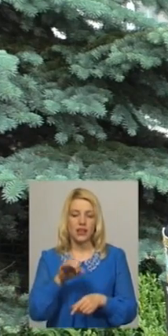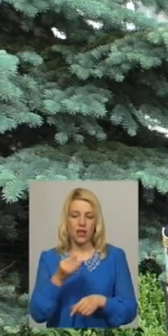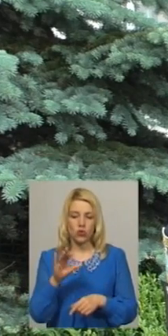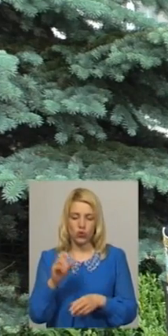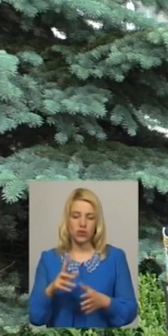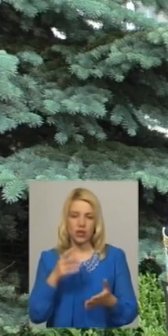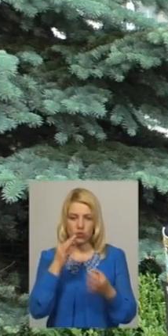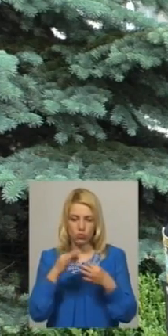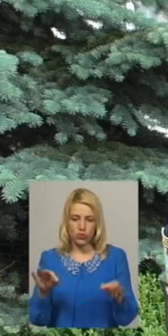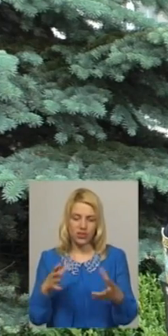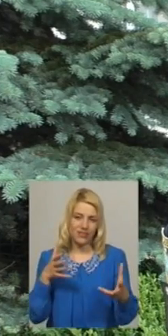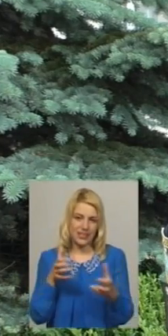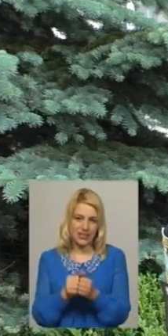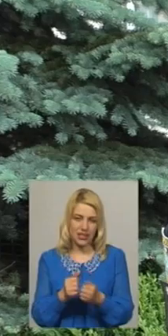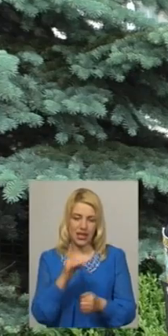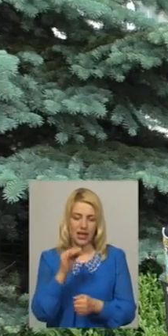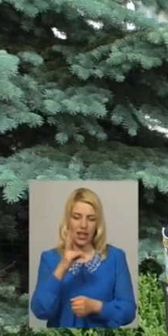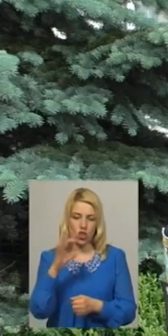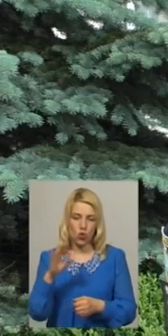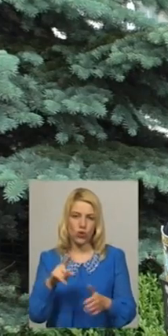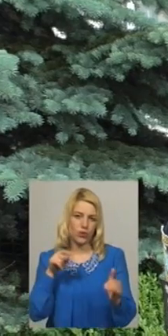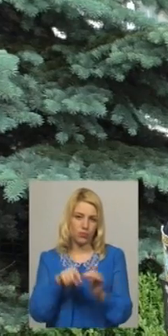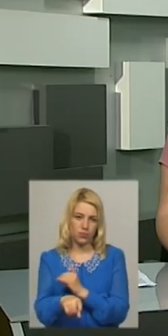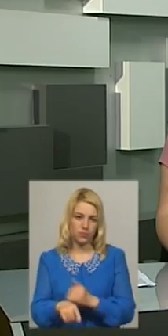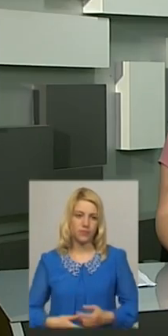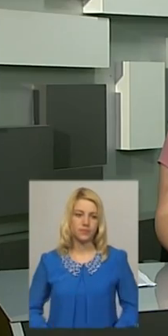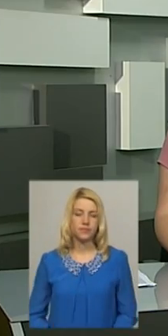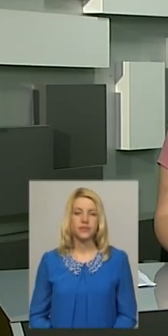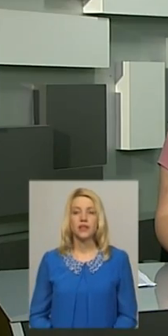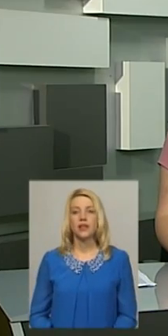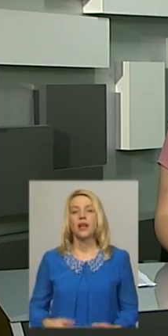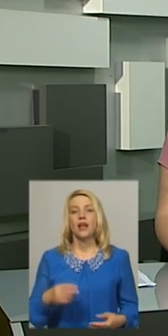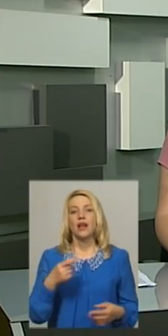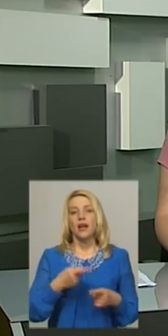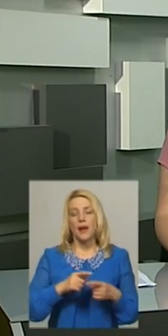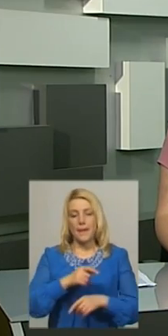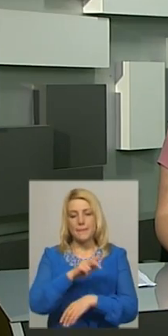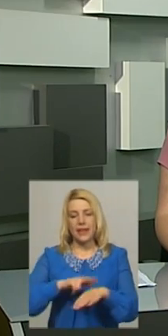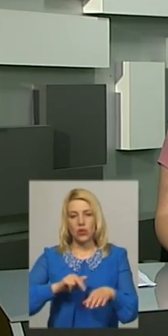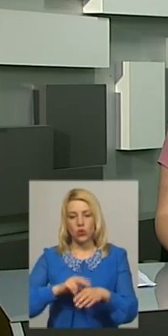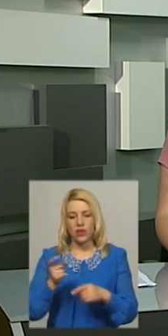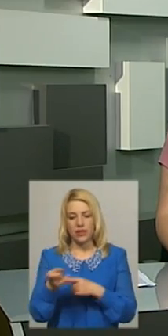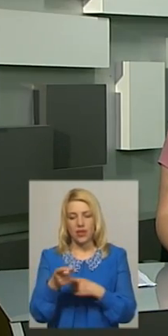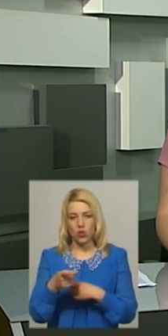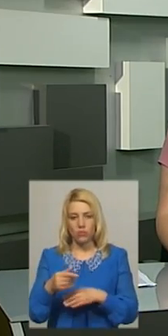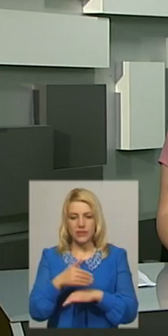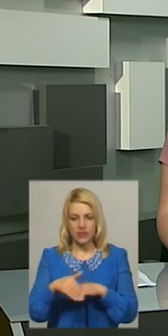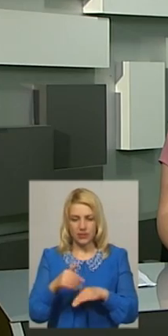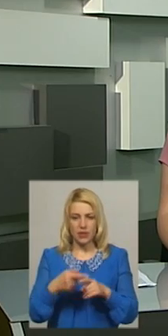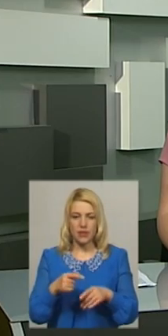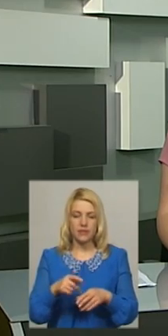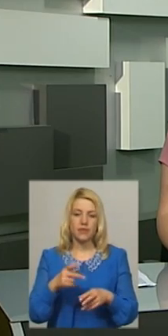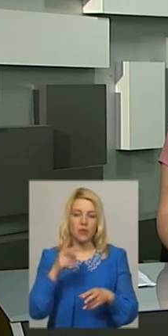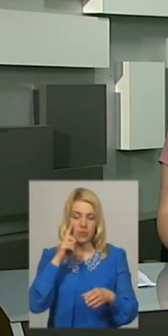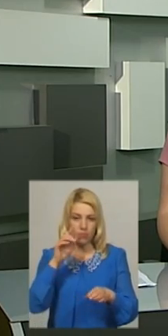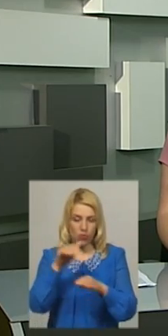допустив зіткнення з транспортним засобом «Рено» та зник з місця події. Патрульні на вулиці Тернопільській помітили вказаний автомобіль. Водій